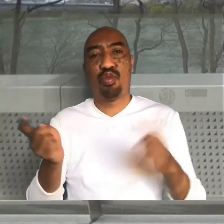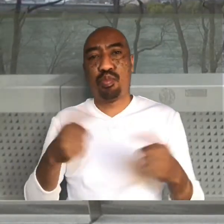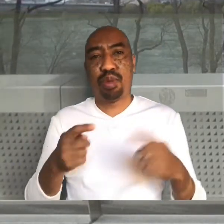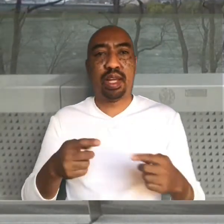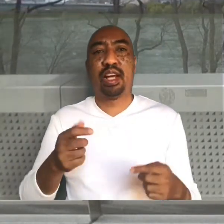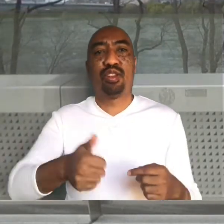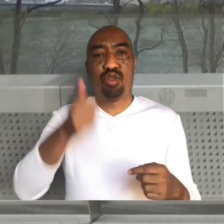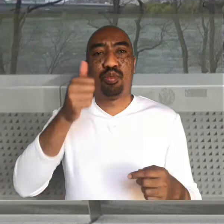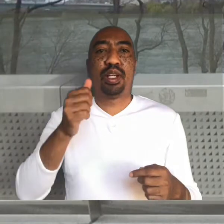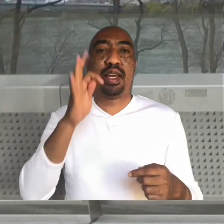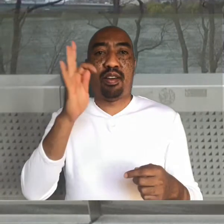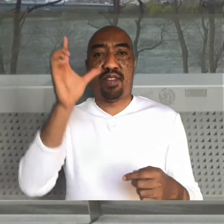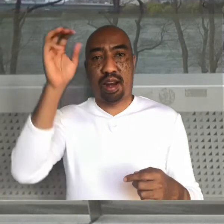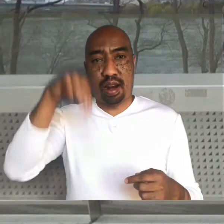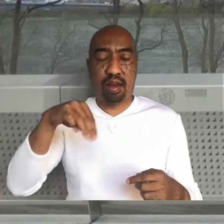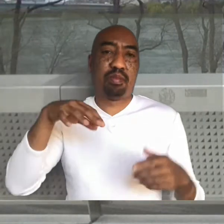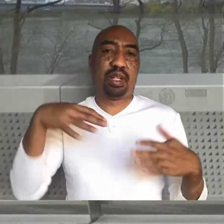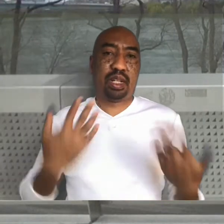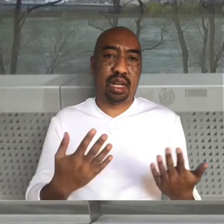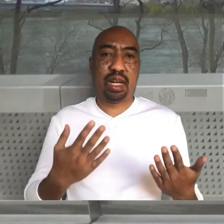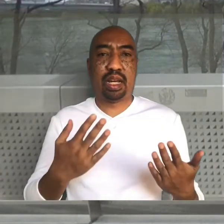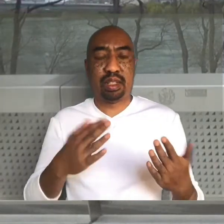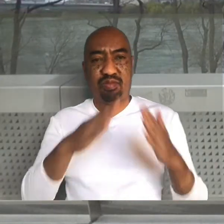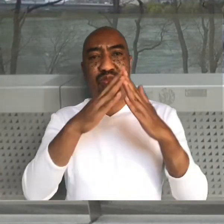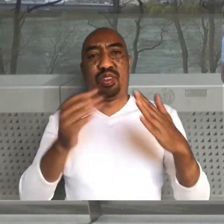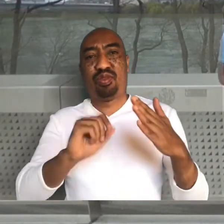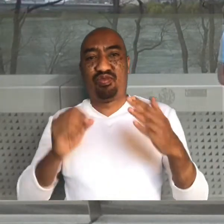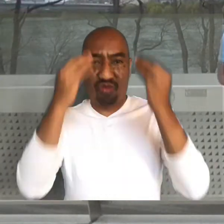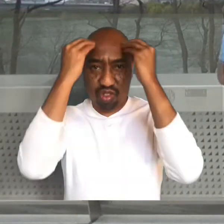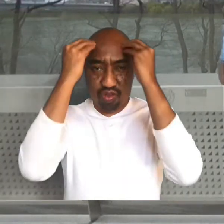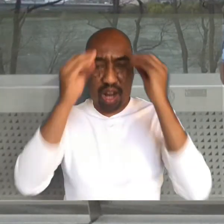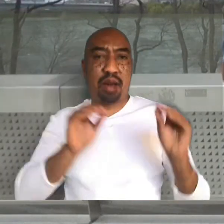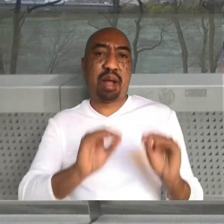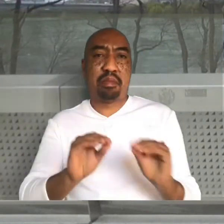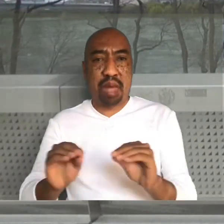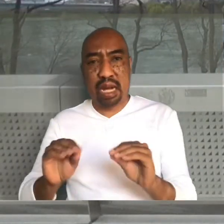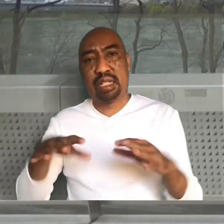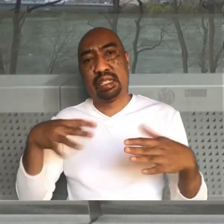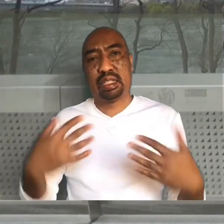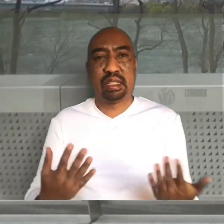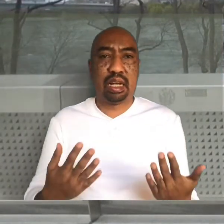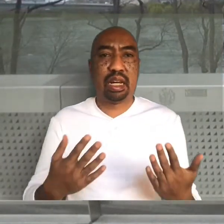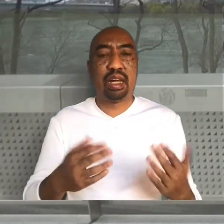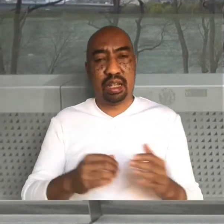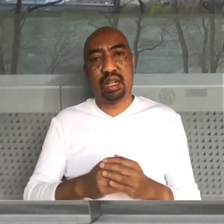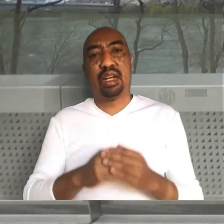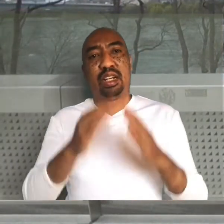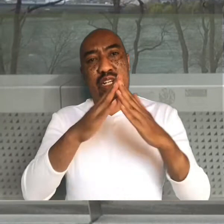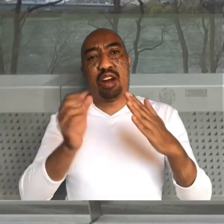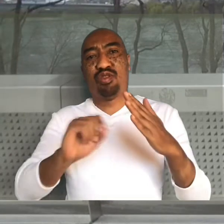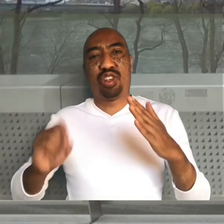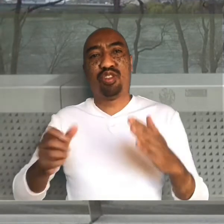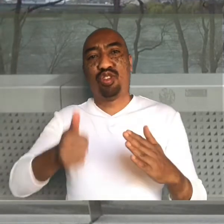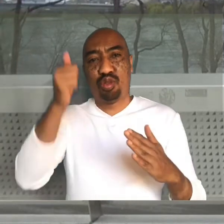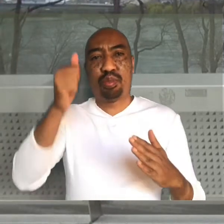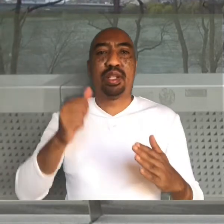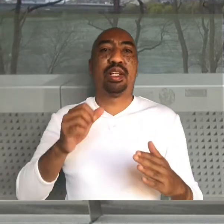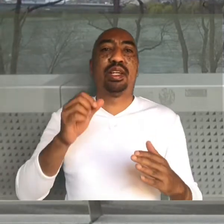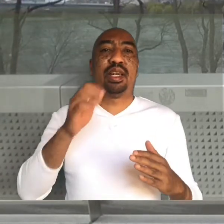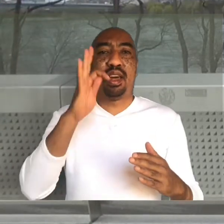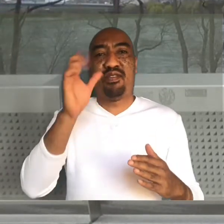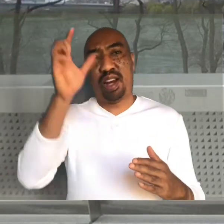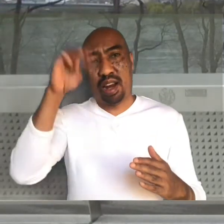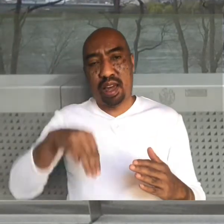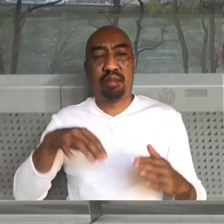mpampianatra, ireo fampianarana kolejy loterana maro samihafa, ny fitezana ireo